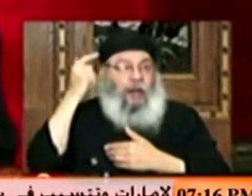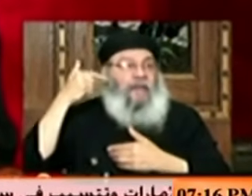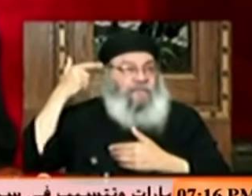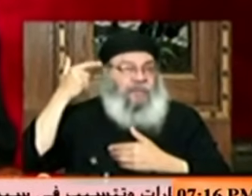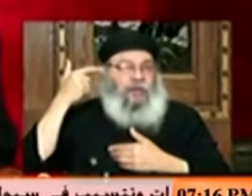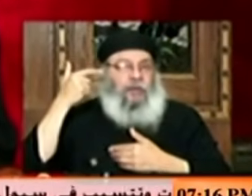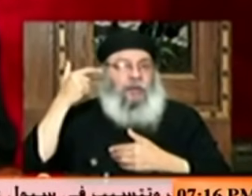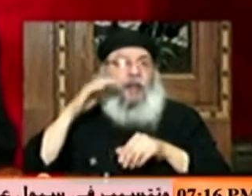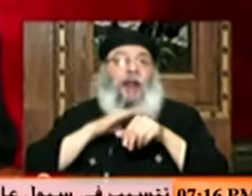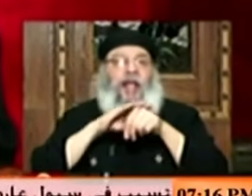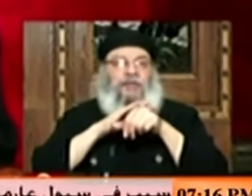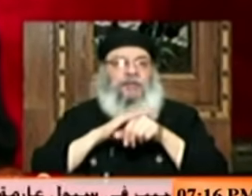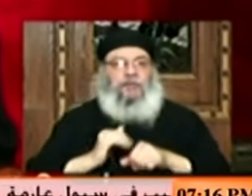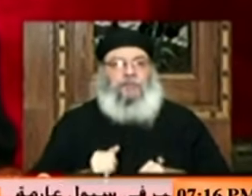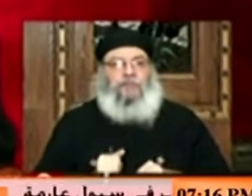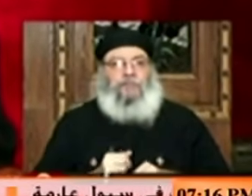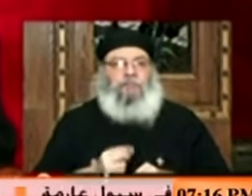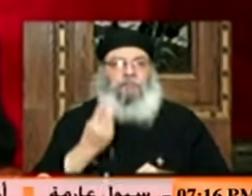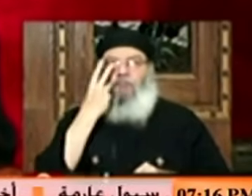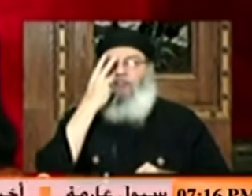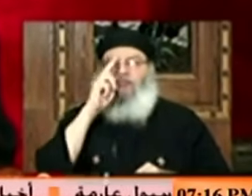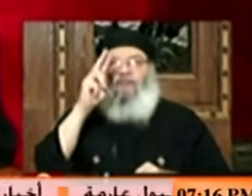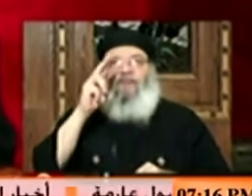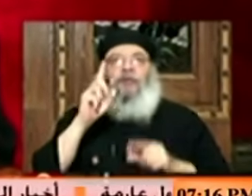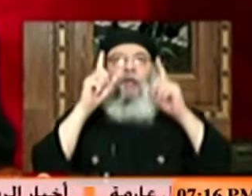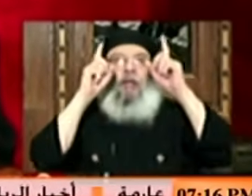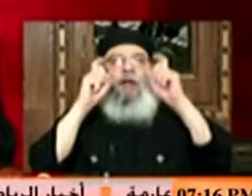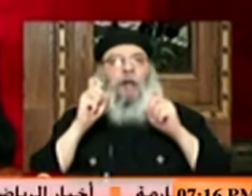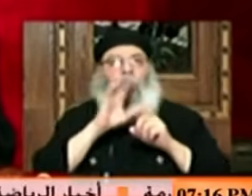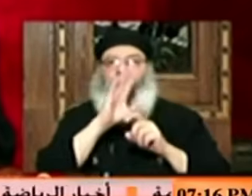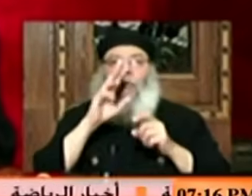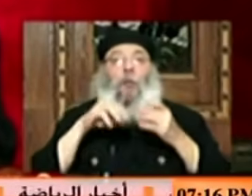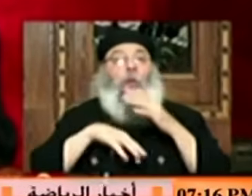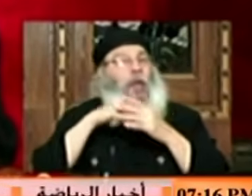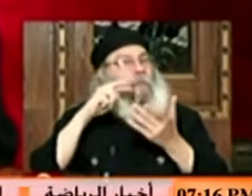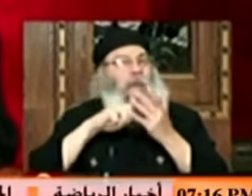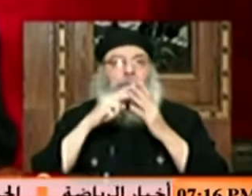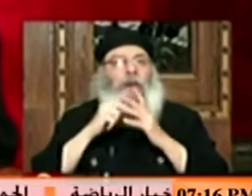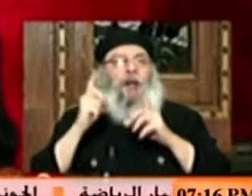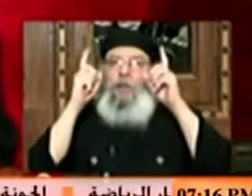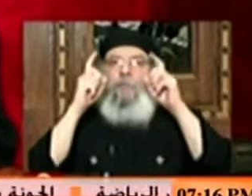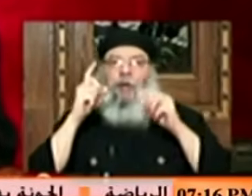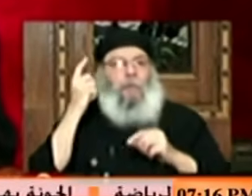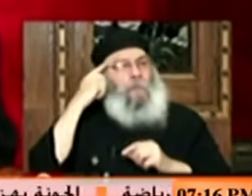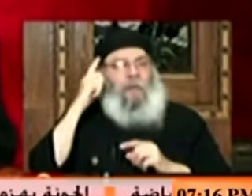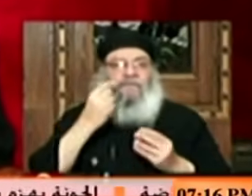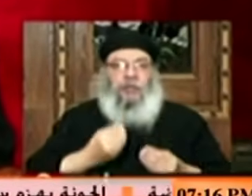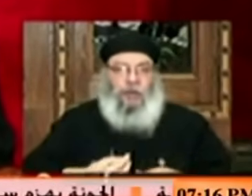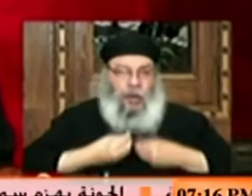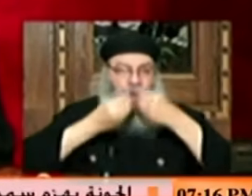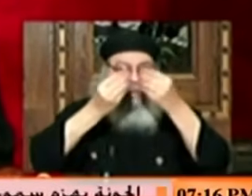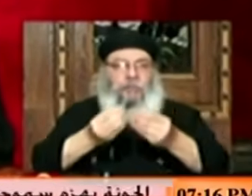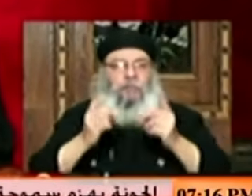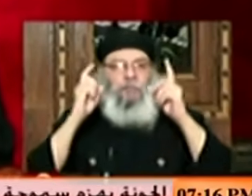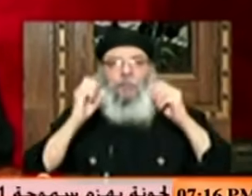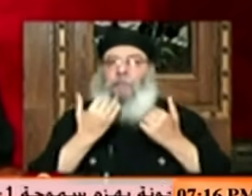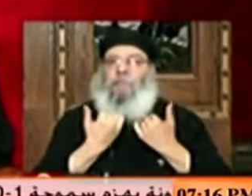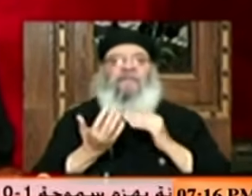فكره على مشاعره لا يرى الرحمه ولا يصنع رحمه ولا يعرف ان يقدم